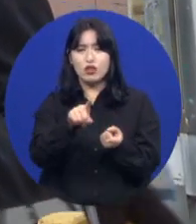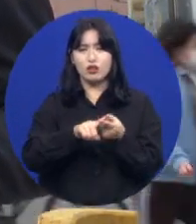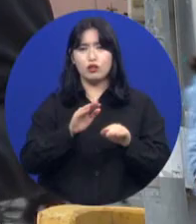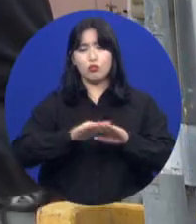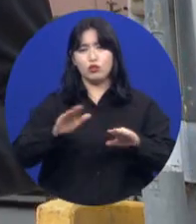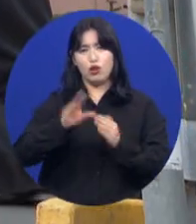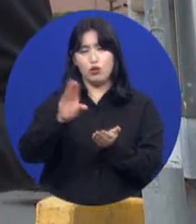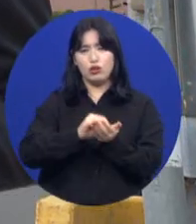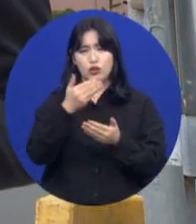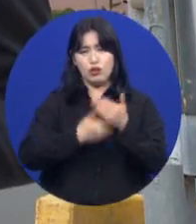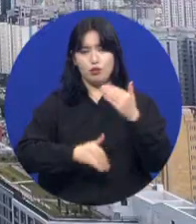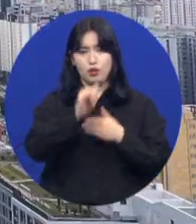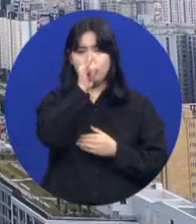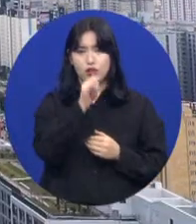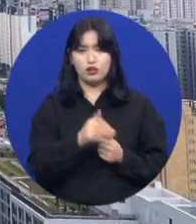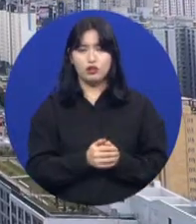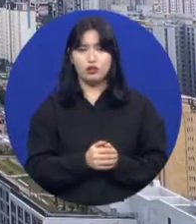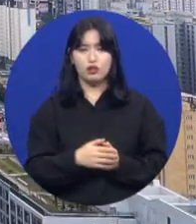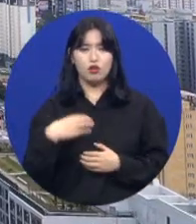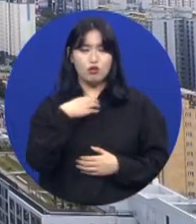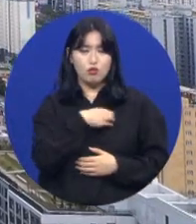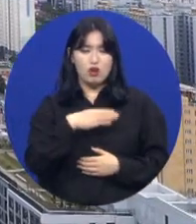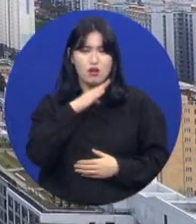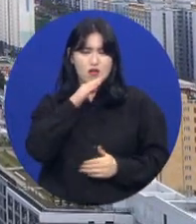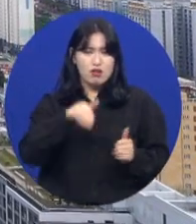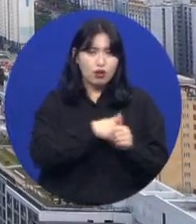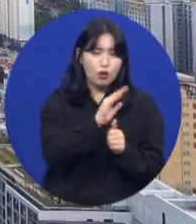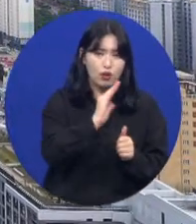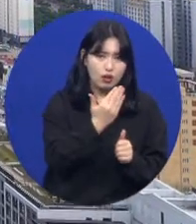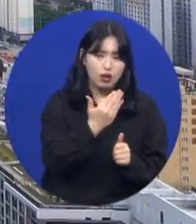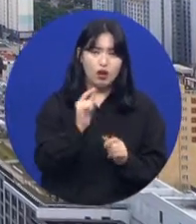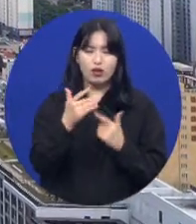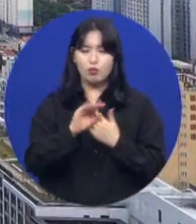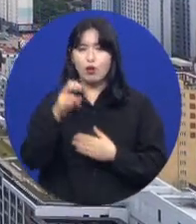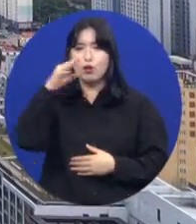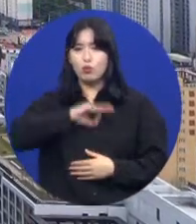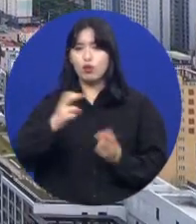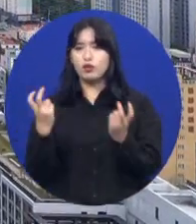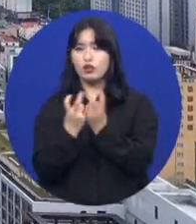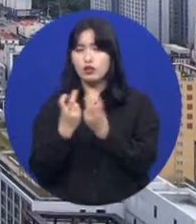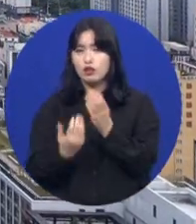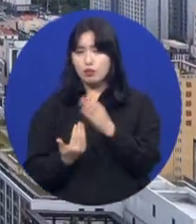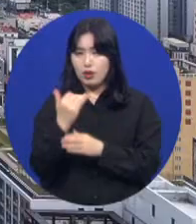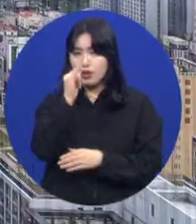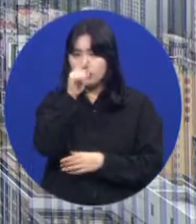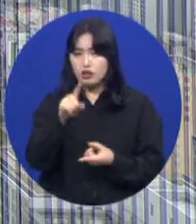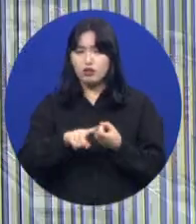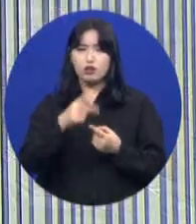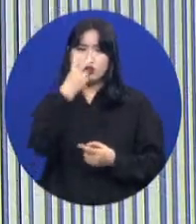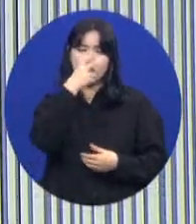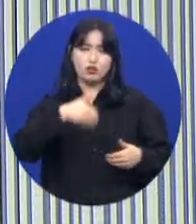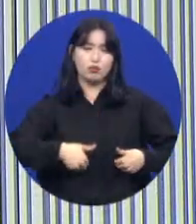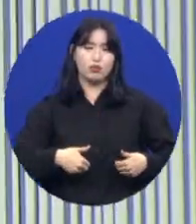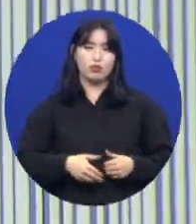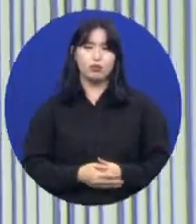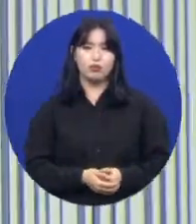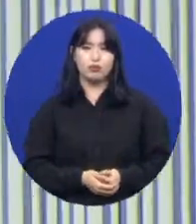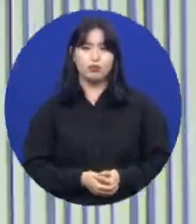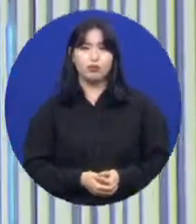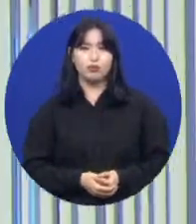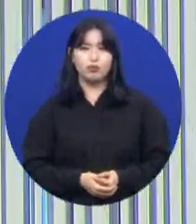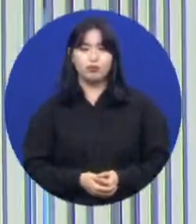할 과제입니다. 우려가 현실이 될지 효과적인 대책이 나올지 지켜볼 일입니다. MBC